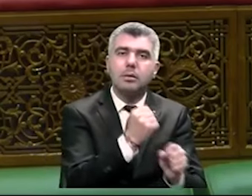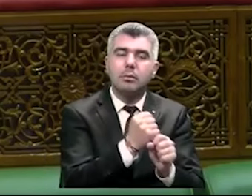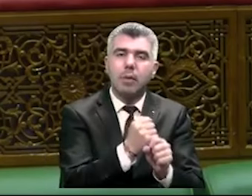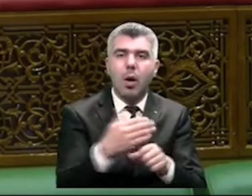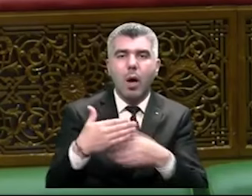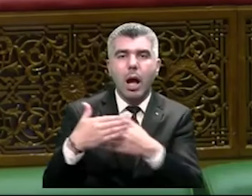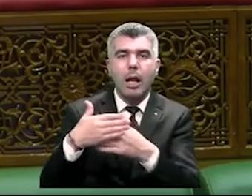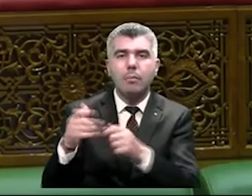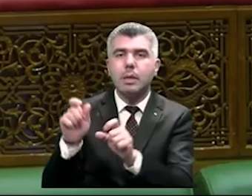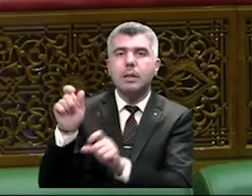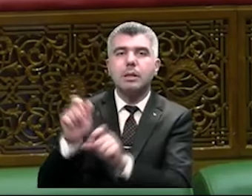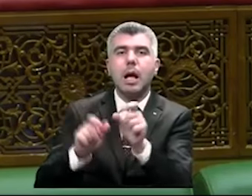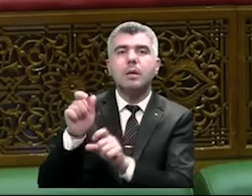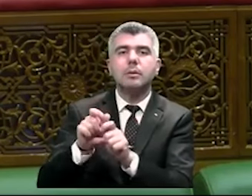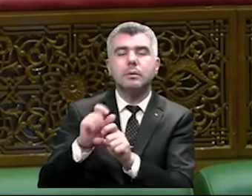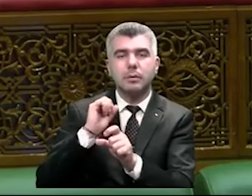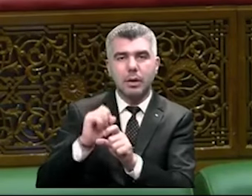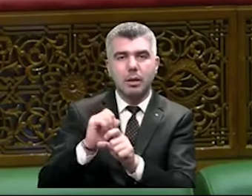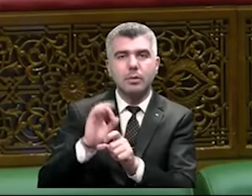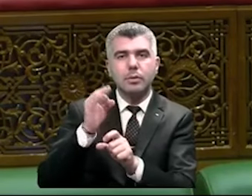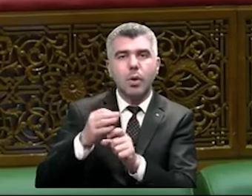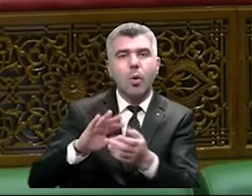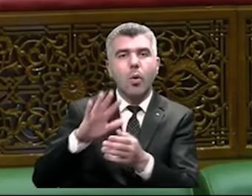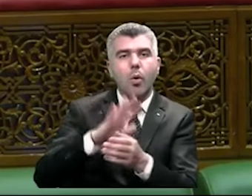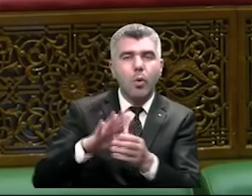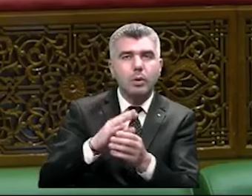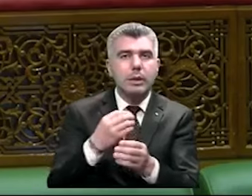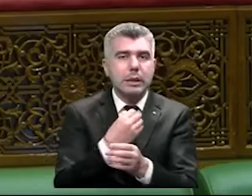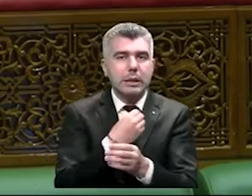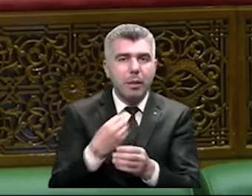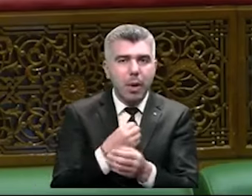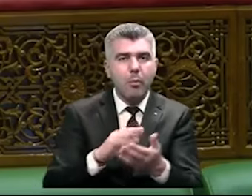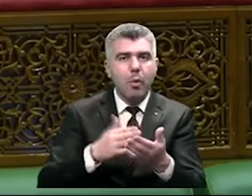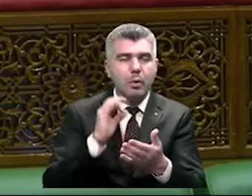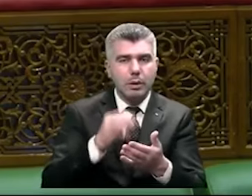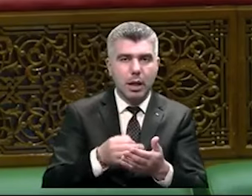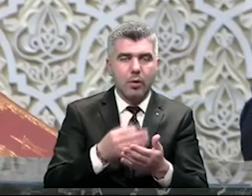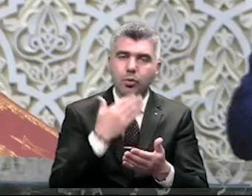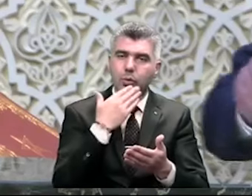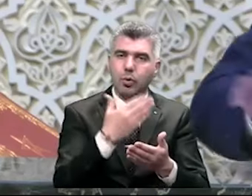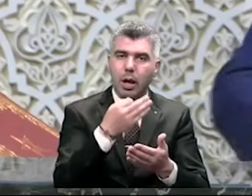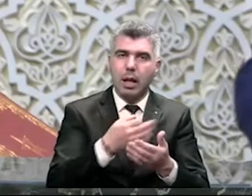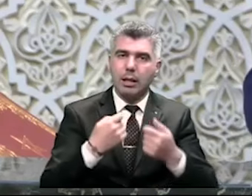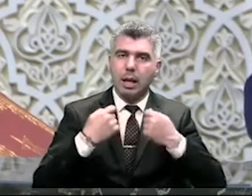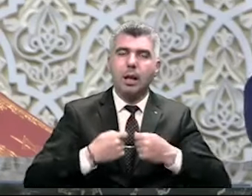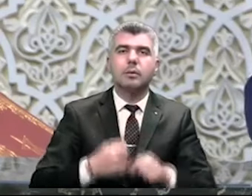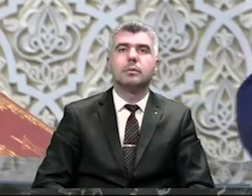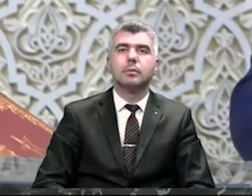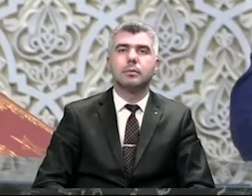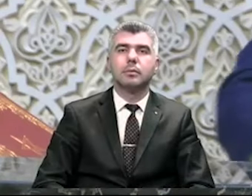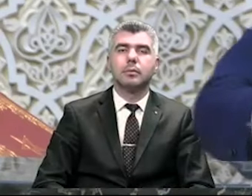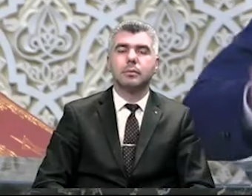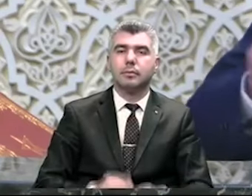ساكنه هذان الاقليم من باقي الخدمات العموميه المتوفره وشكرا السيد الرئيس